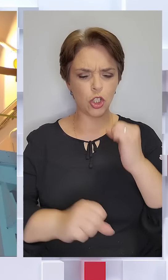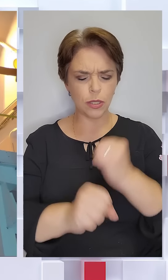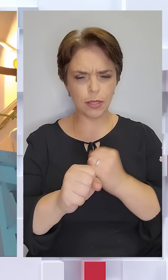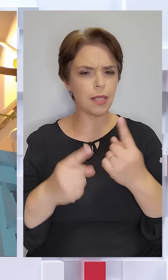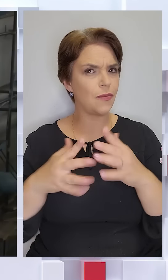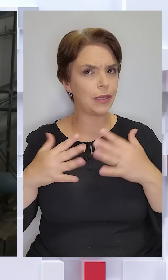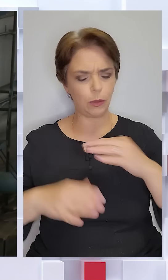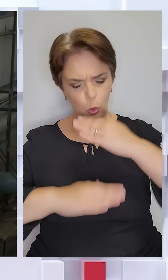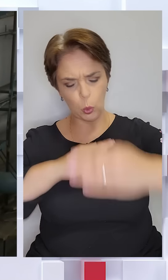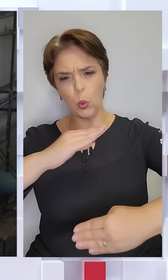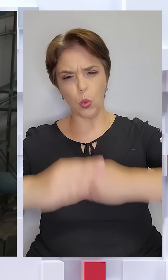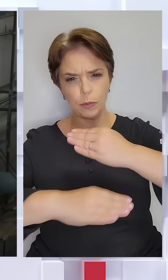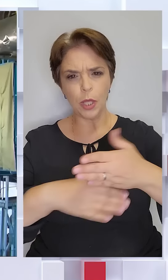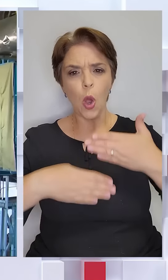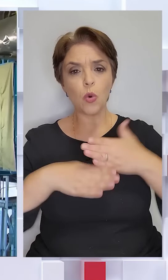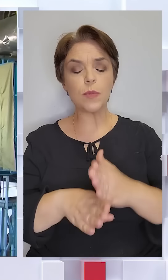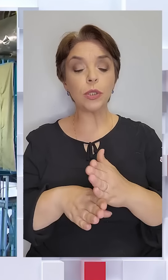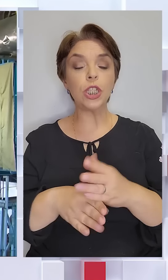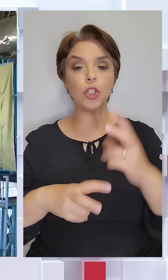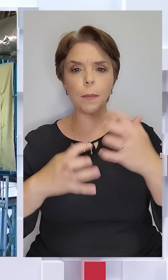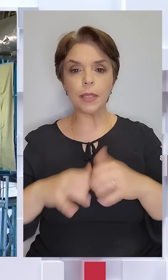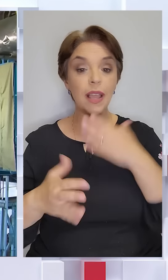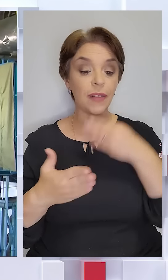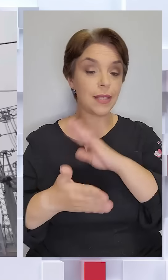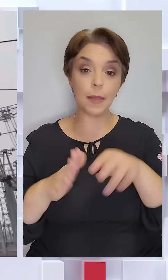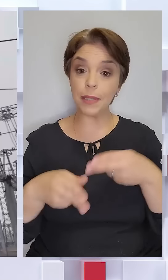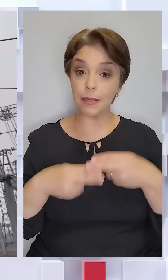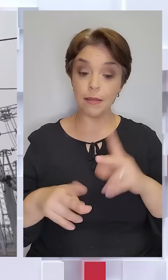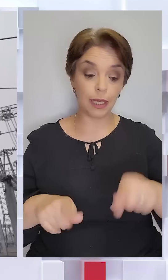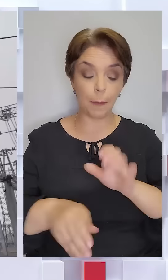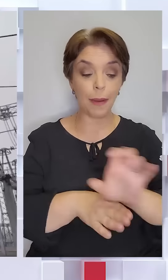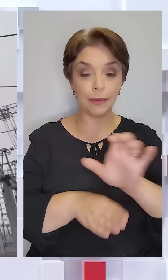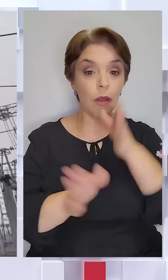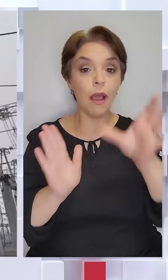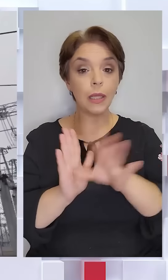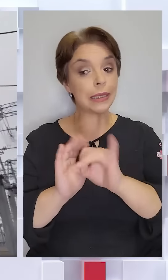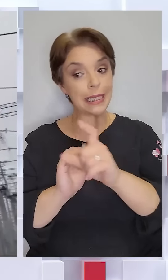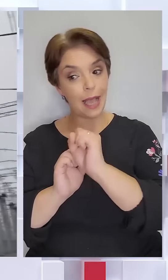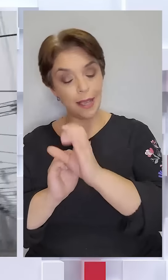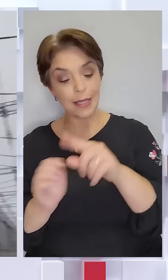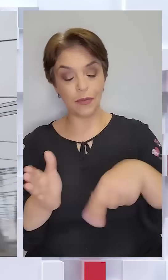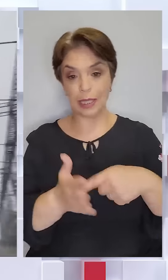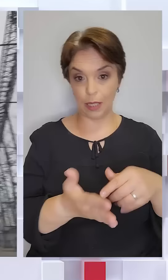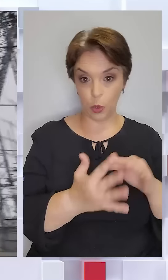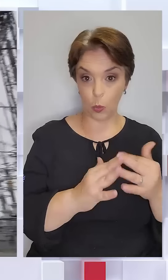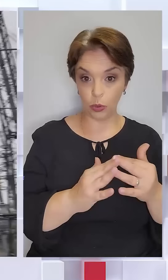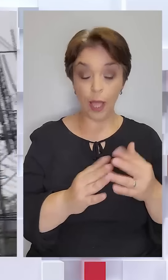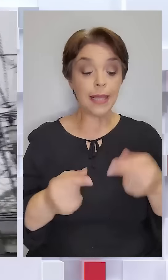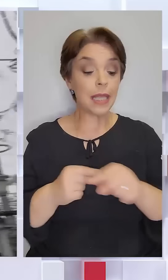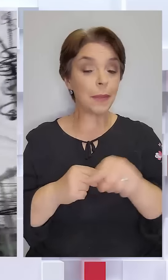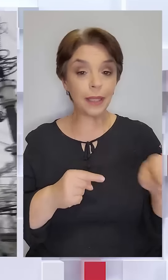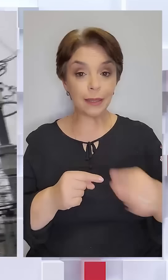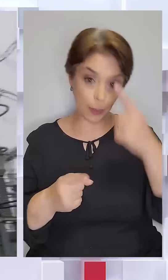зали з велетенськими турбінами, розподільчі пристрої та власні підстанції, які передають електрику з АЕС в населені пункти. І саме